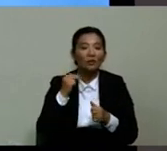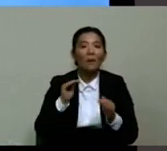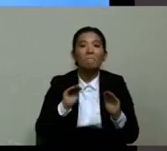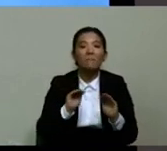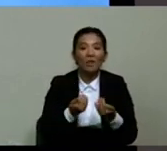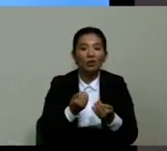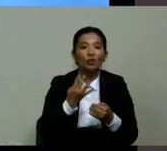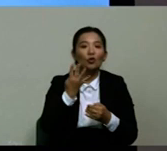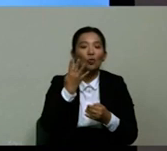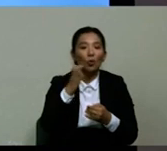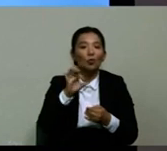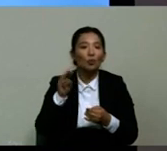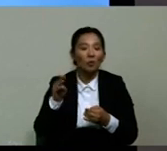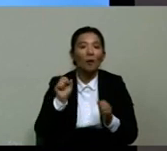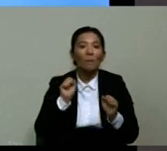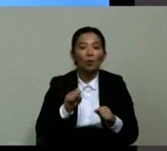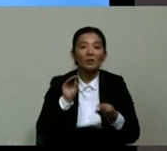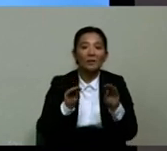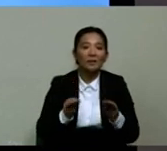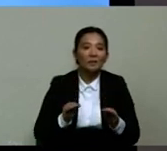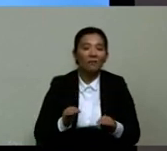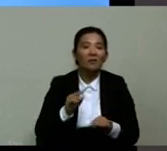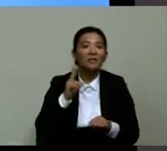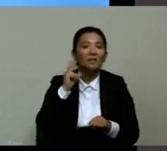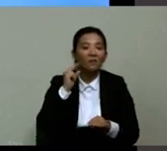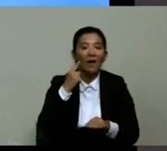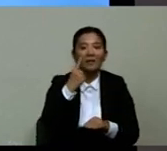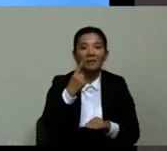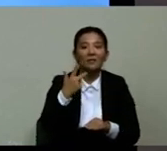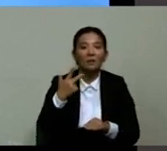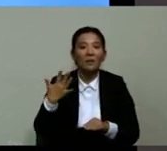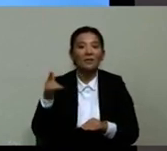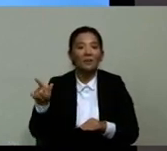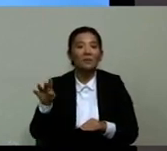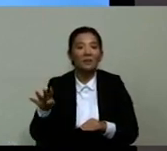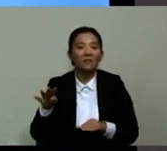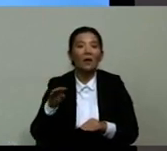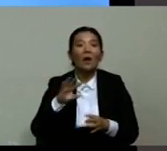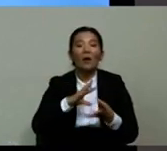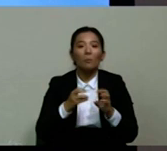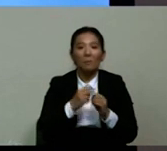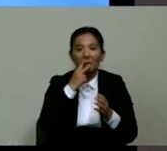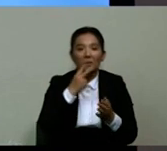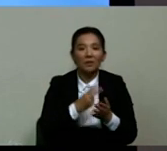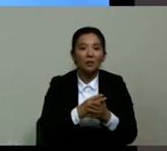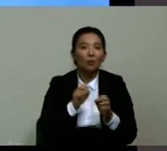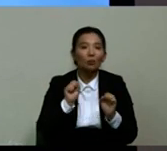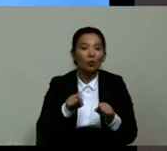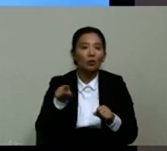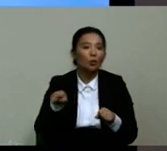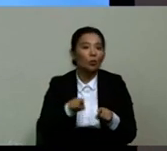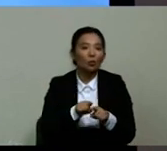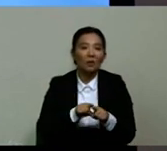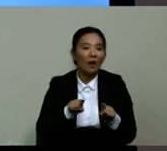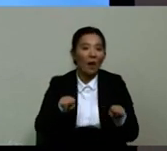меньше 400 можно составить из цифр 1, 3, 5, 7, 9? Ну, посмотрите, ну, здесь то же